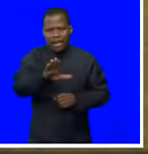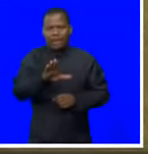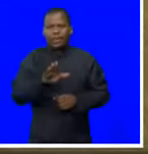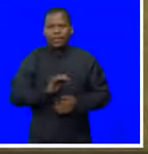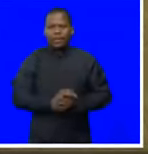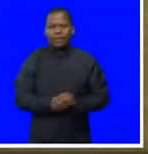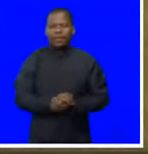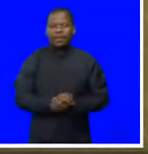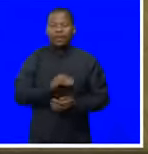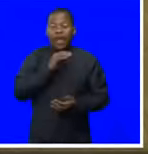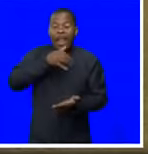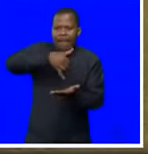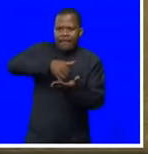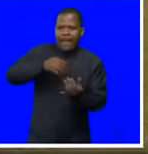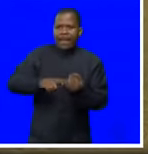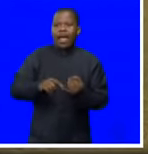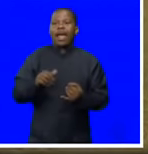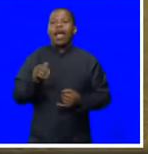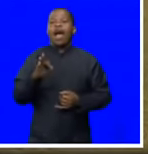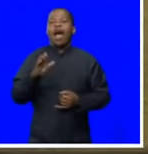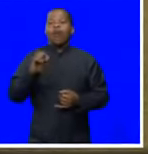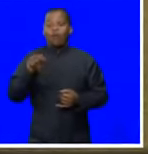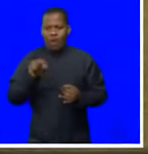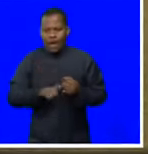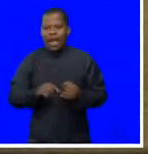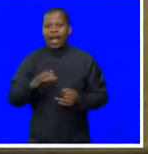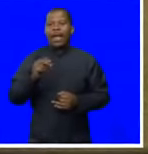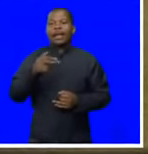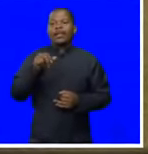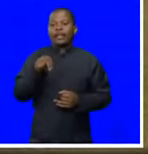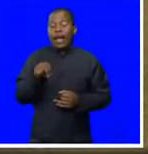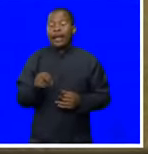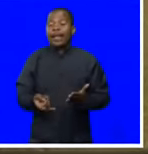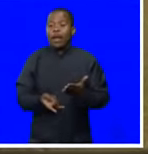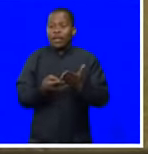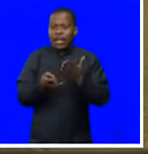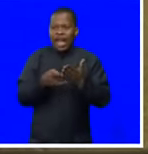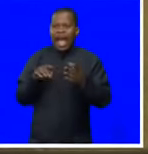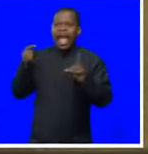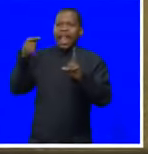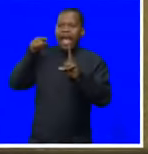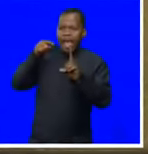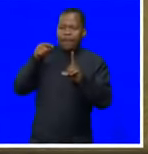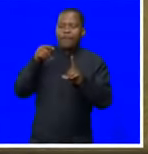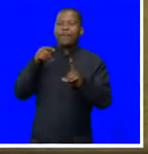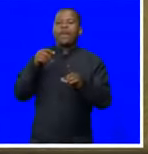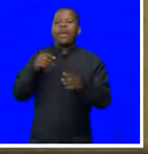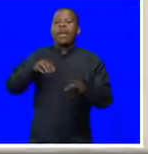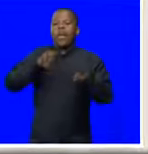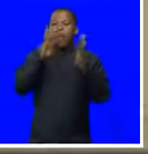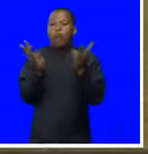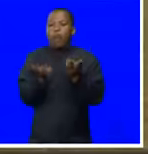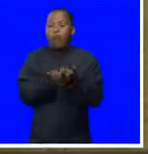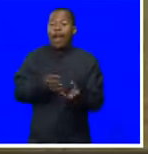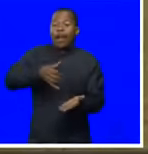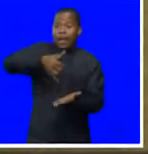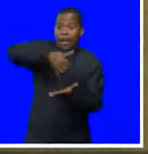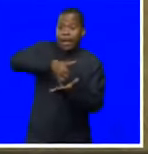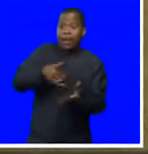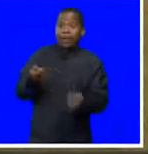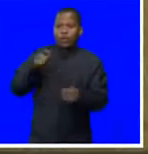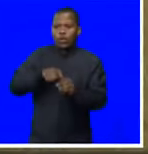Afcon atasita lokusinikete amandla lokuthi sigcine sifikile simithe i-target yethu ukuthi sifike kuma finals e-World Cup. With all